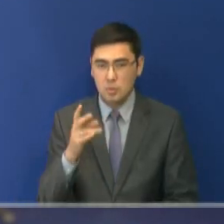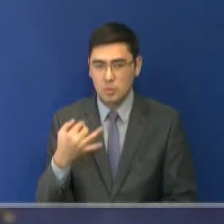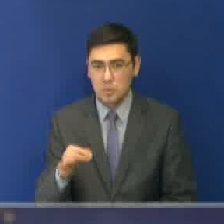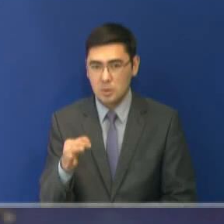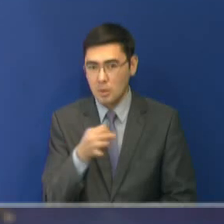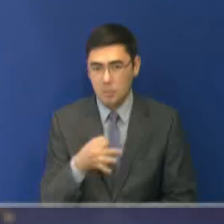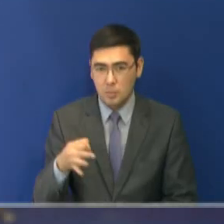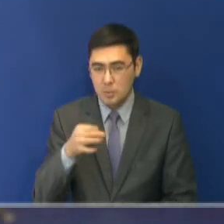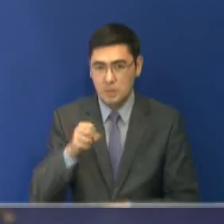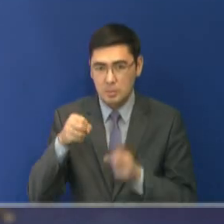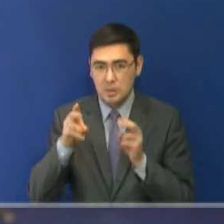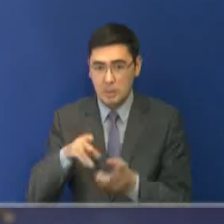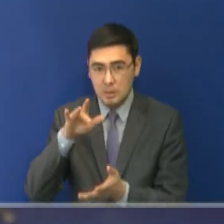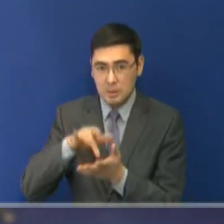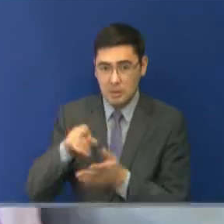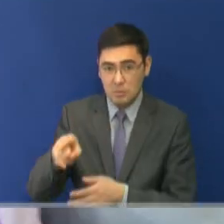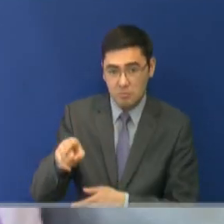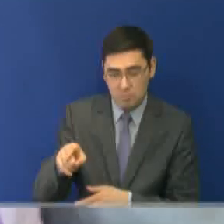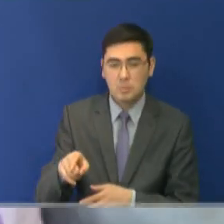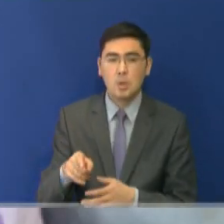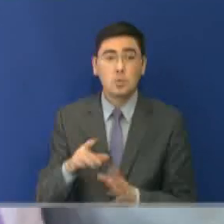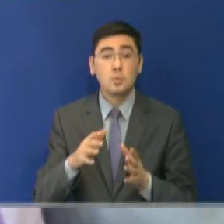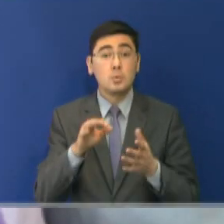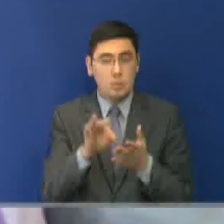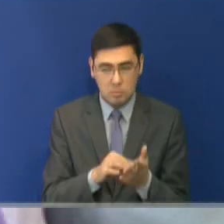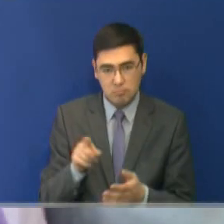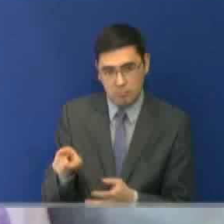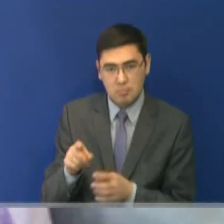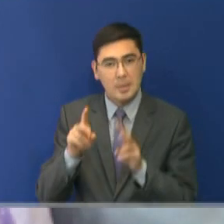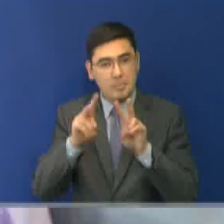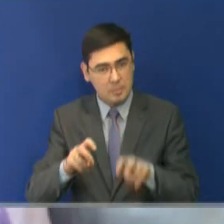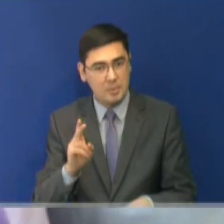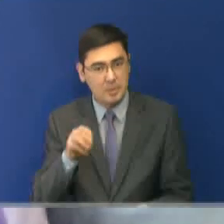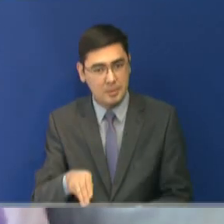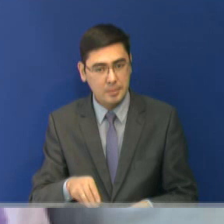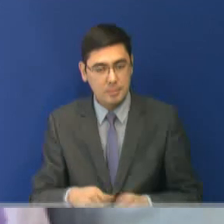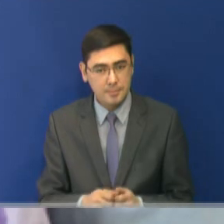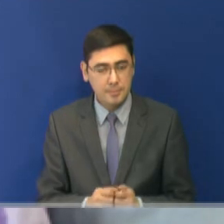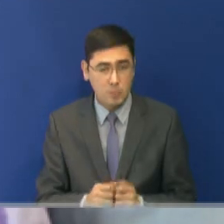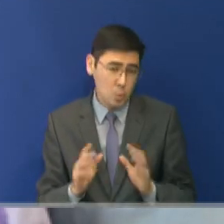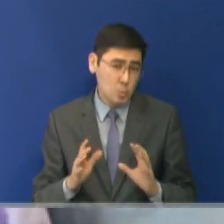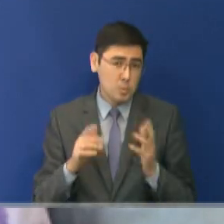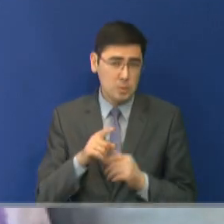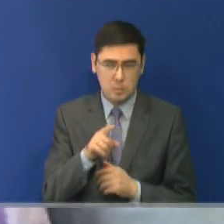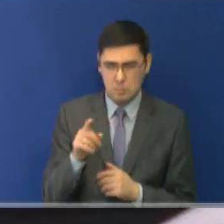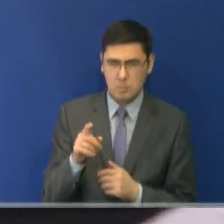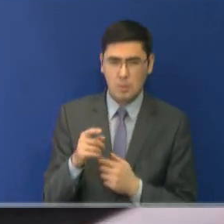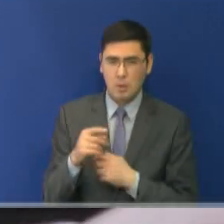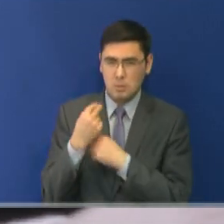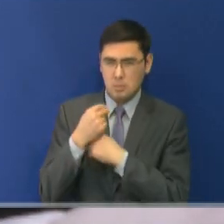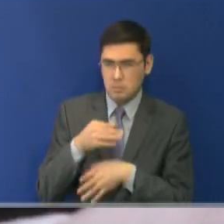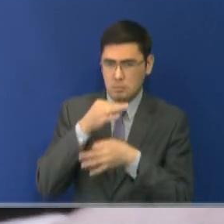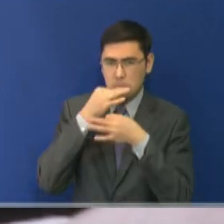Восточно-Казахстанский областной специализированный медицинский центр. Если у вас возникли вопросы или же вы остались недовольны качеством оказания медицинской